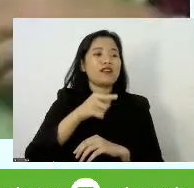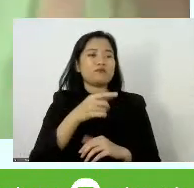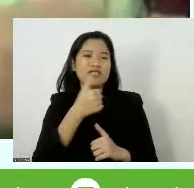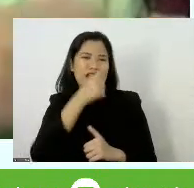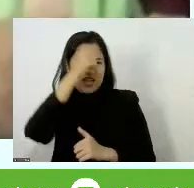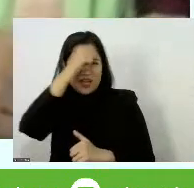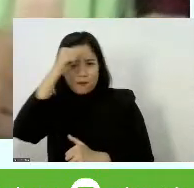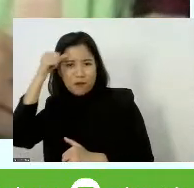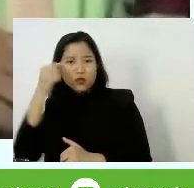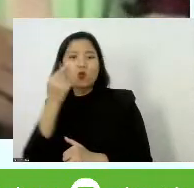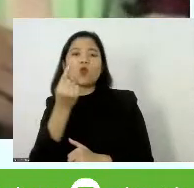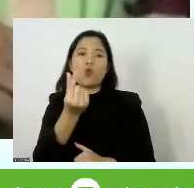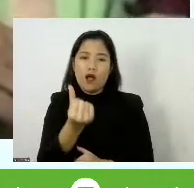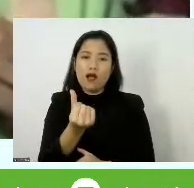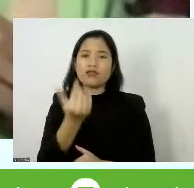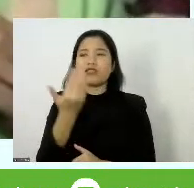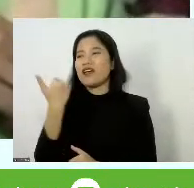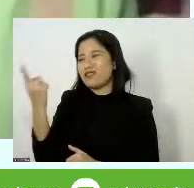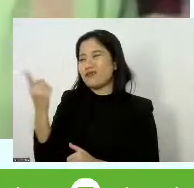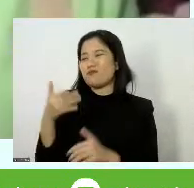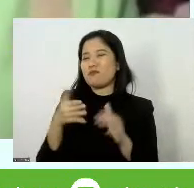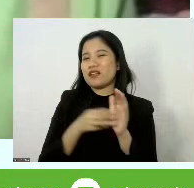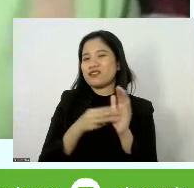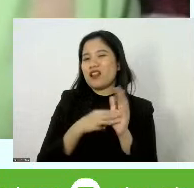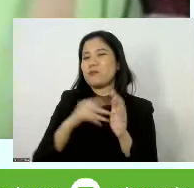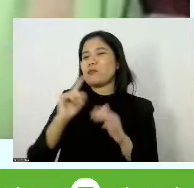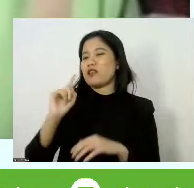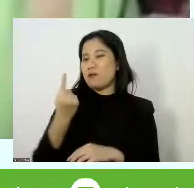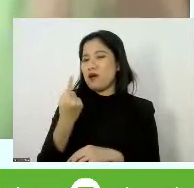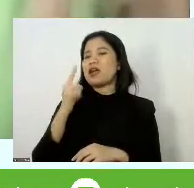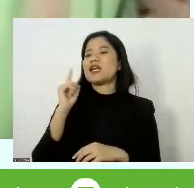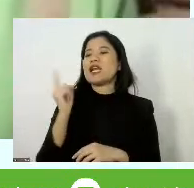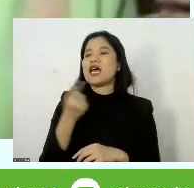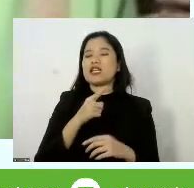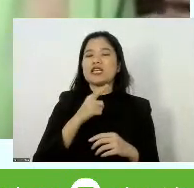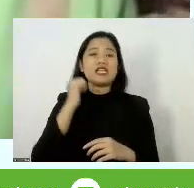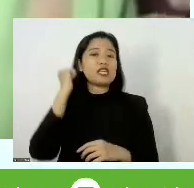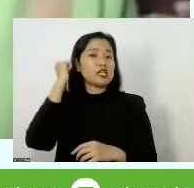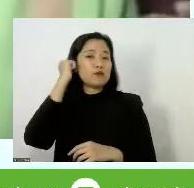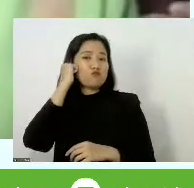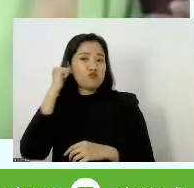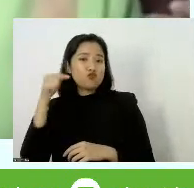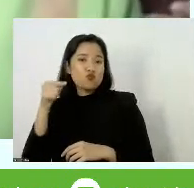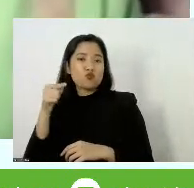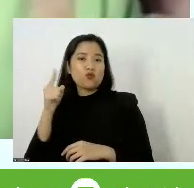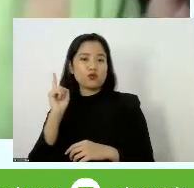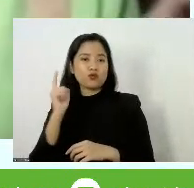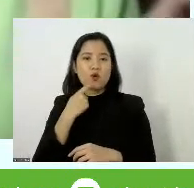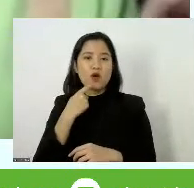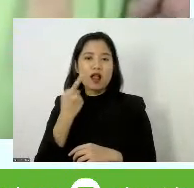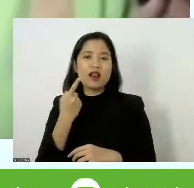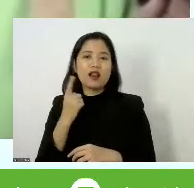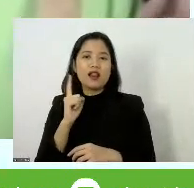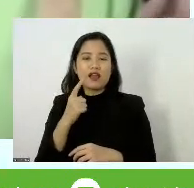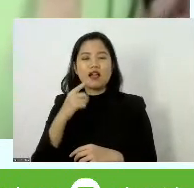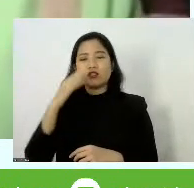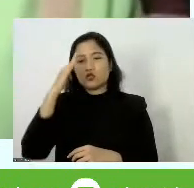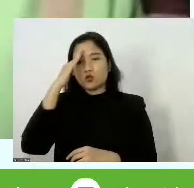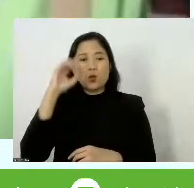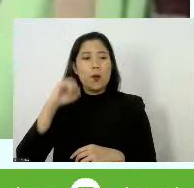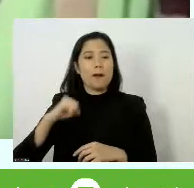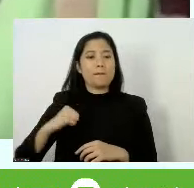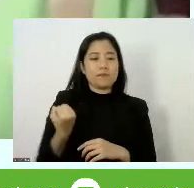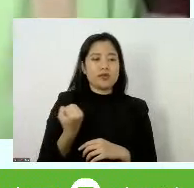balik lagi ke masalah yang tadi saya hadapi dari apa namanya itu yang God ya banyaknya